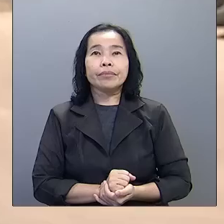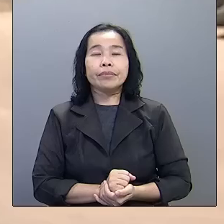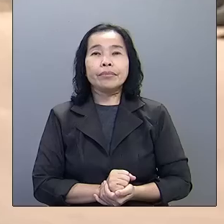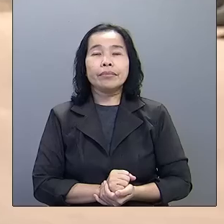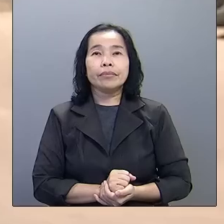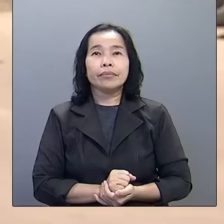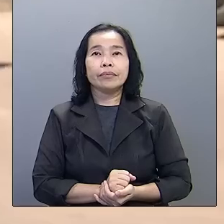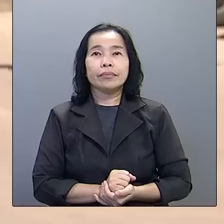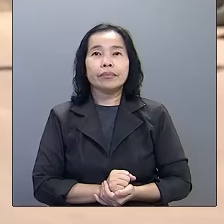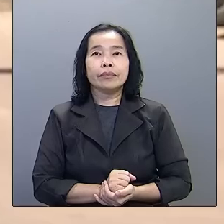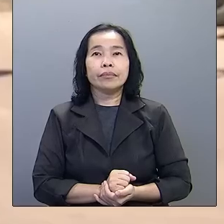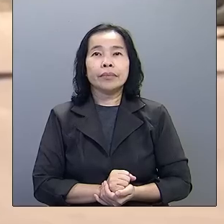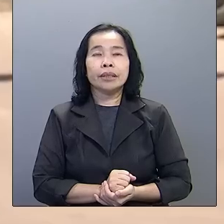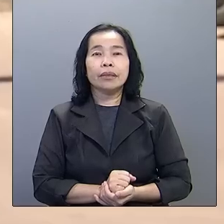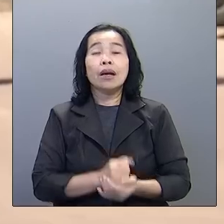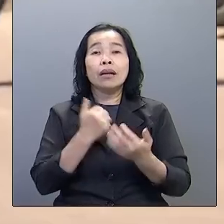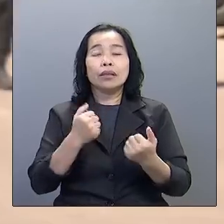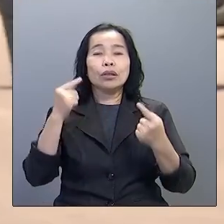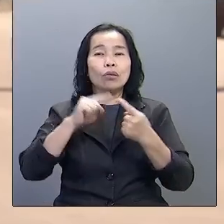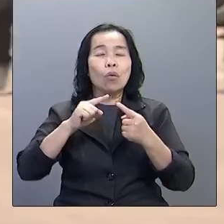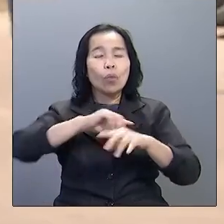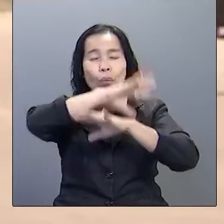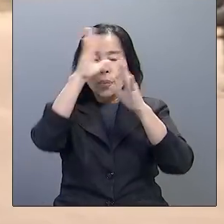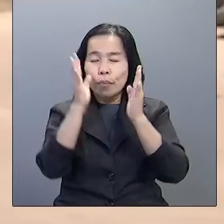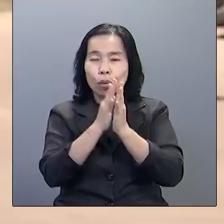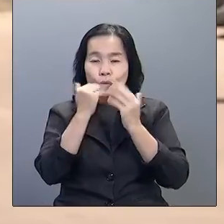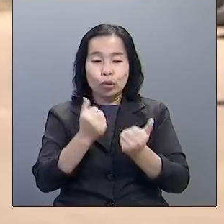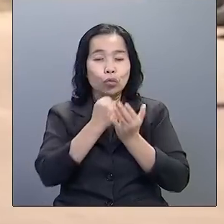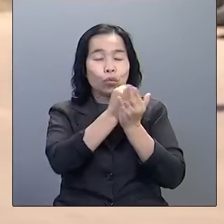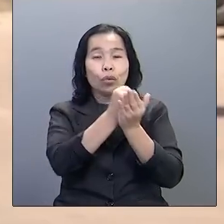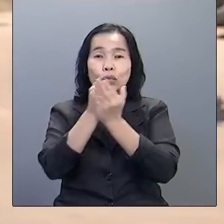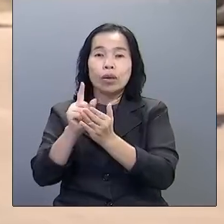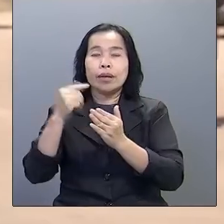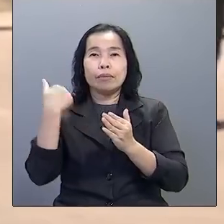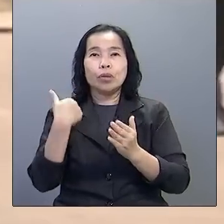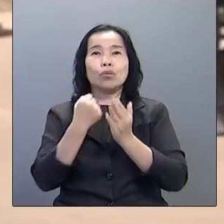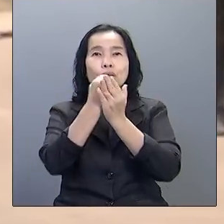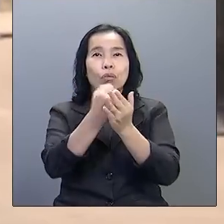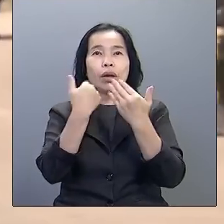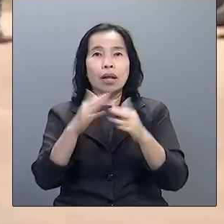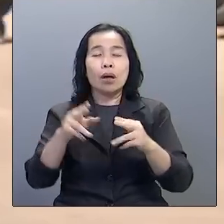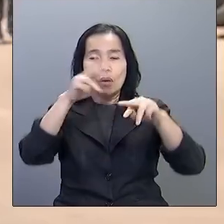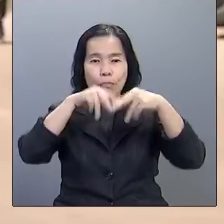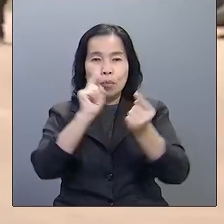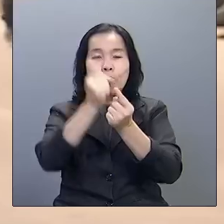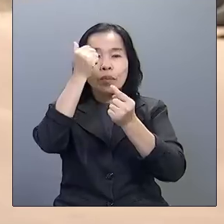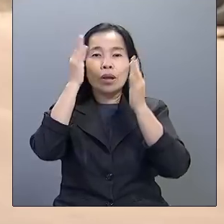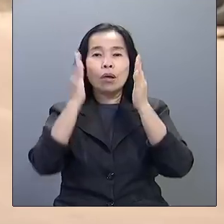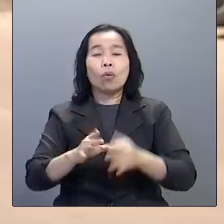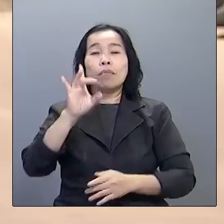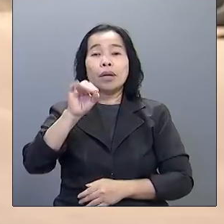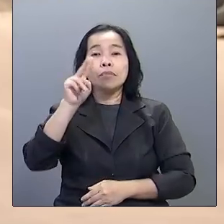คุณจิรชาตาคุณพรวัตดีครับสำหรับภาพรวมการช่วยเหลือในเวลานี้นะครับมีการช่วยเหลือแล้วแล้วก็ค้นเจอแล้ว82คน